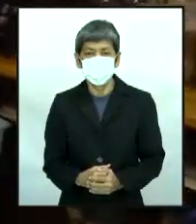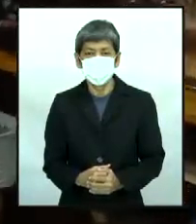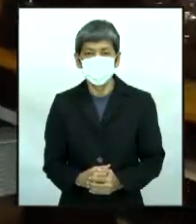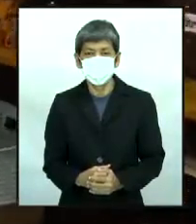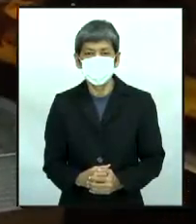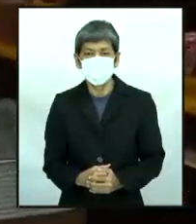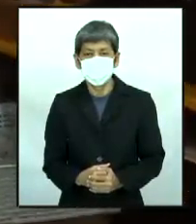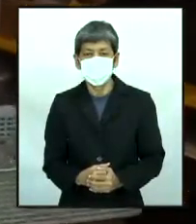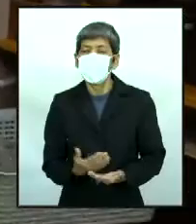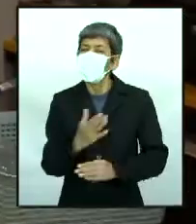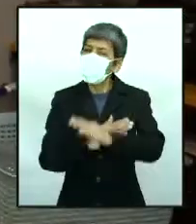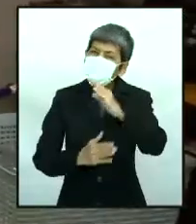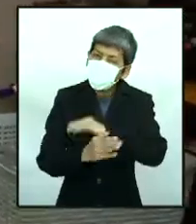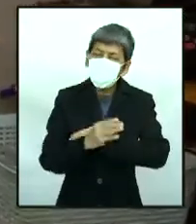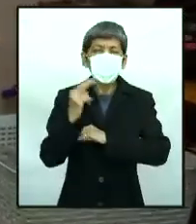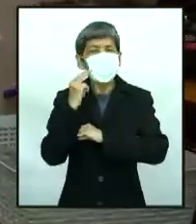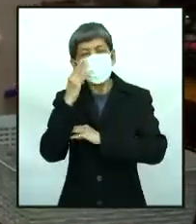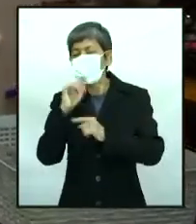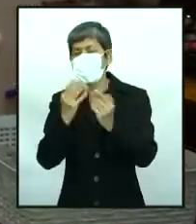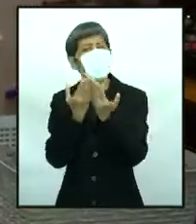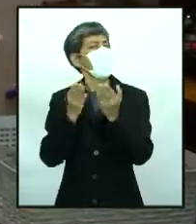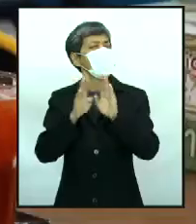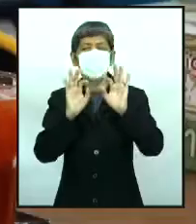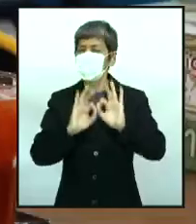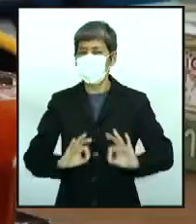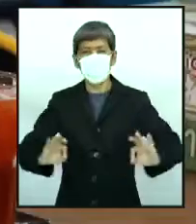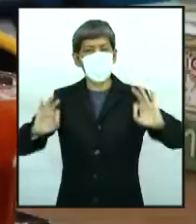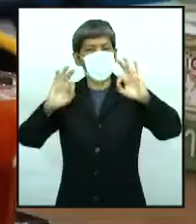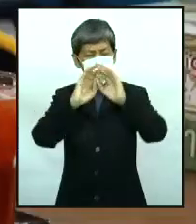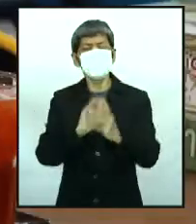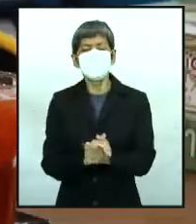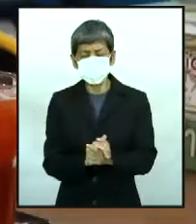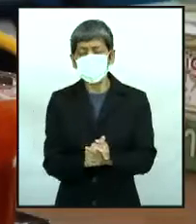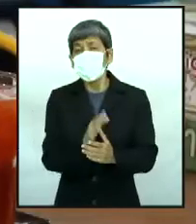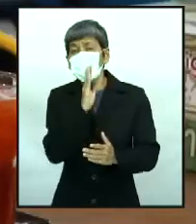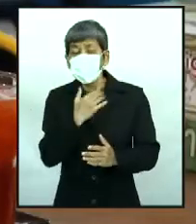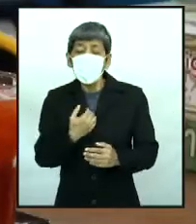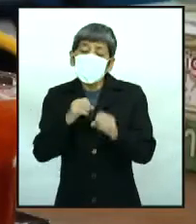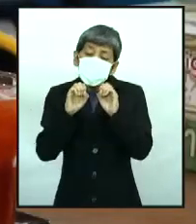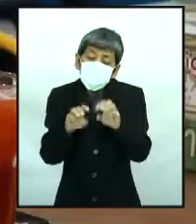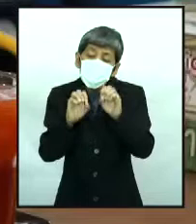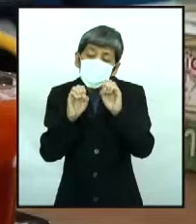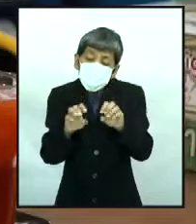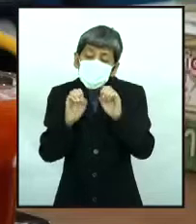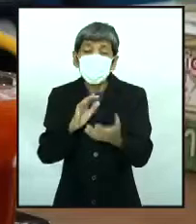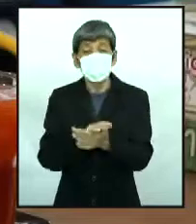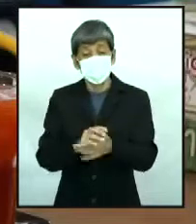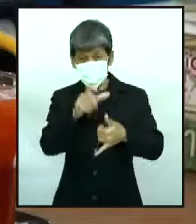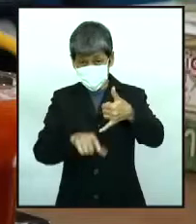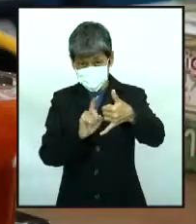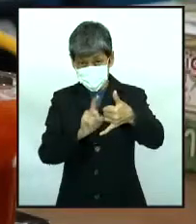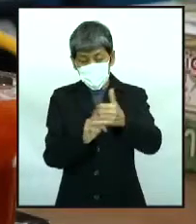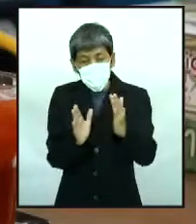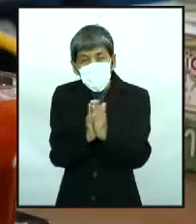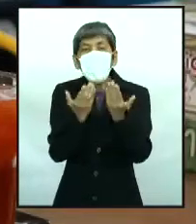คนพิการทุกประเภทสถาบันครอบครัวสำคัญมากเพราะบางสิ่งบางอย่างเวลาเราสอนไปเนี่ยสมมติว่าโดยเฉพาะเด็กที่อ